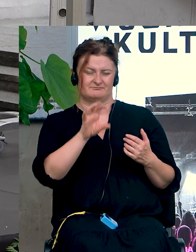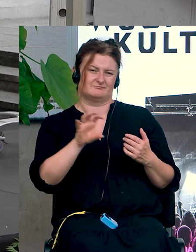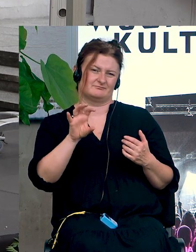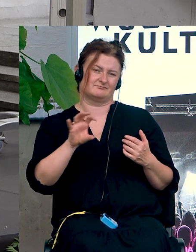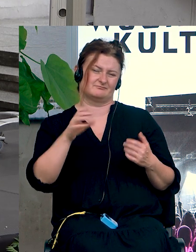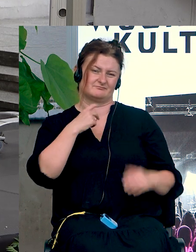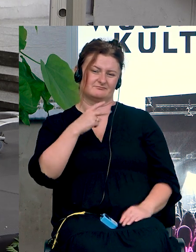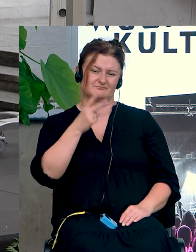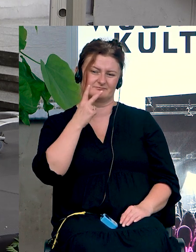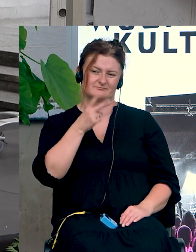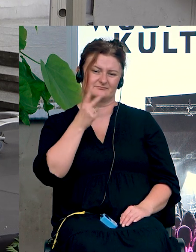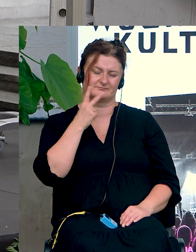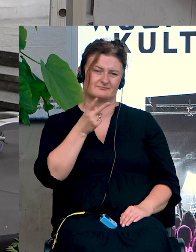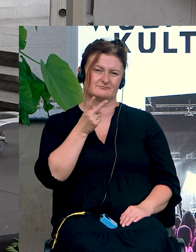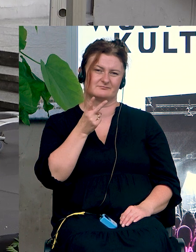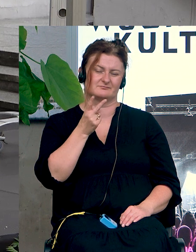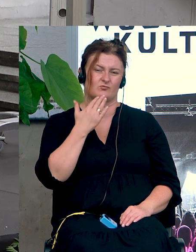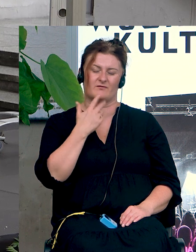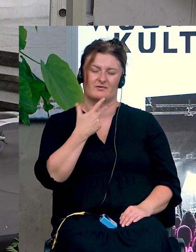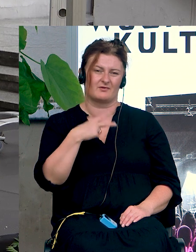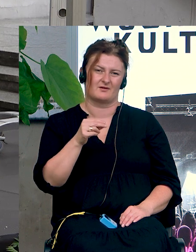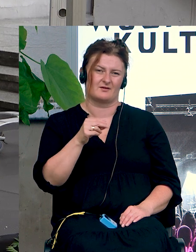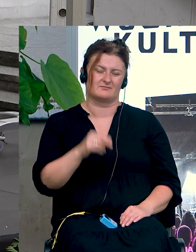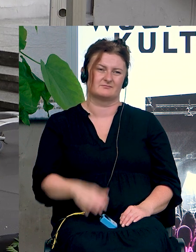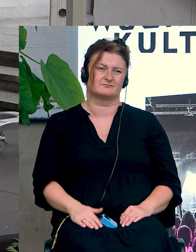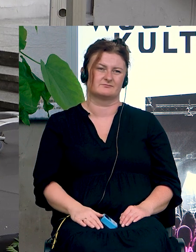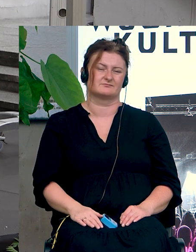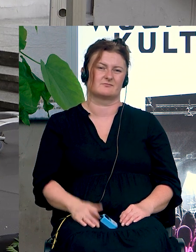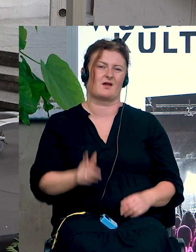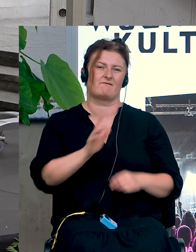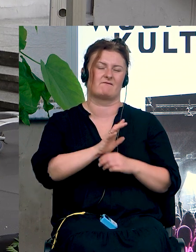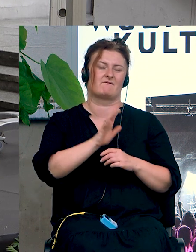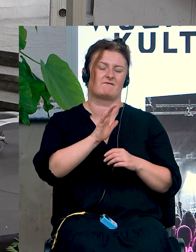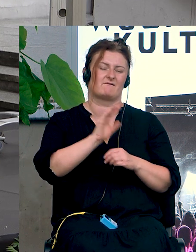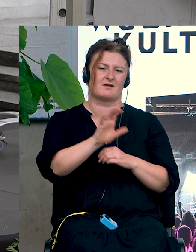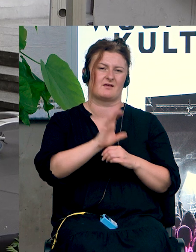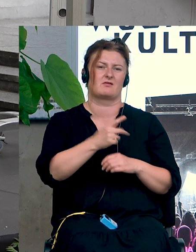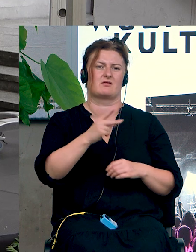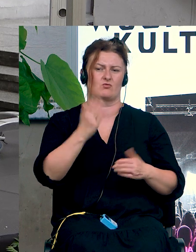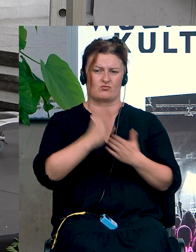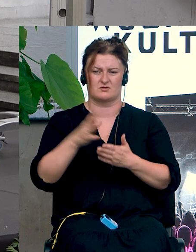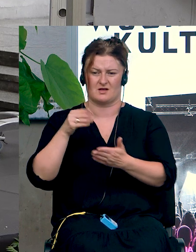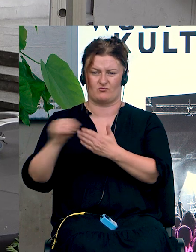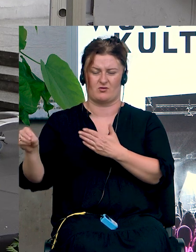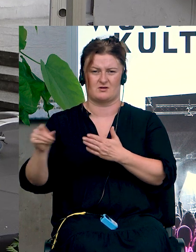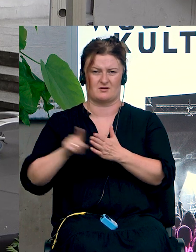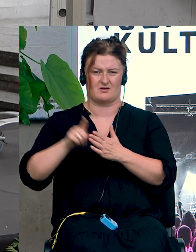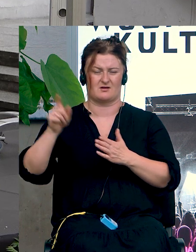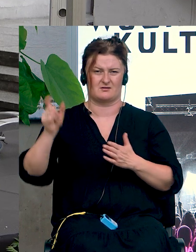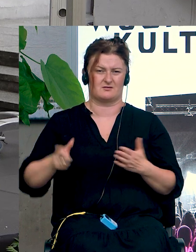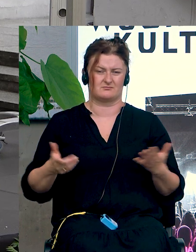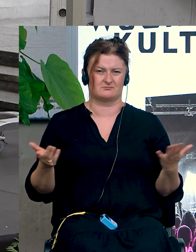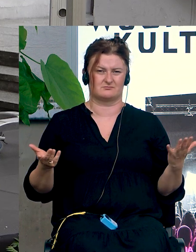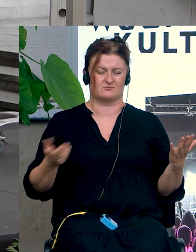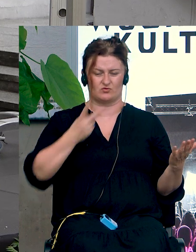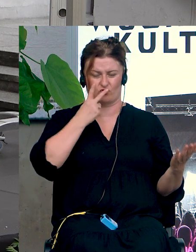дивилася. Я кажу, ні. І мені видавництво каже, як ні, я там її вже заплатили, дивися, всі малюнки гарні, яскраві,